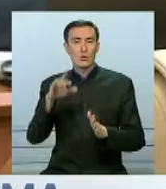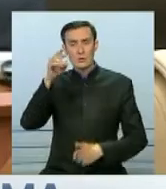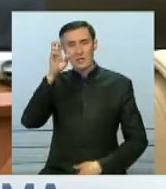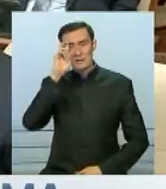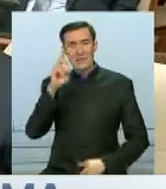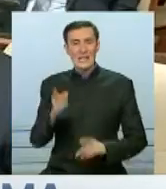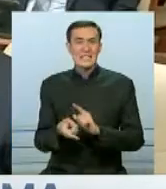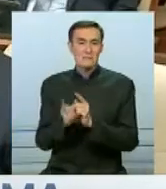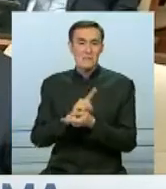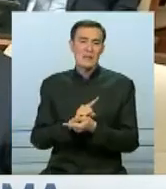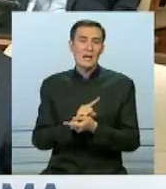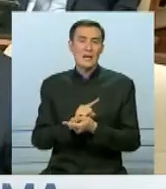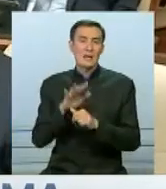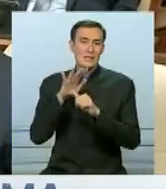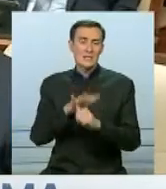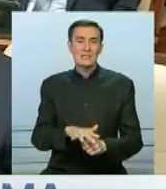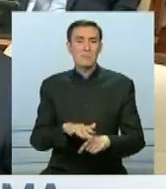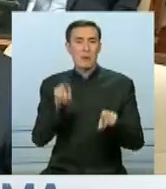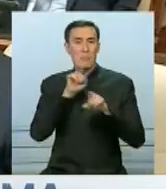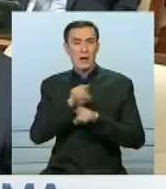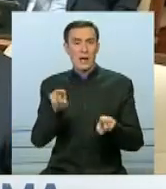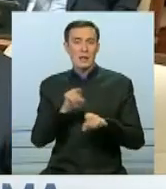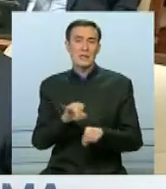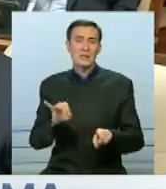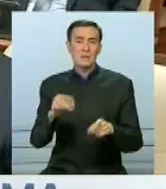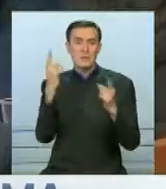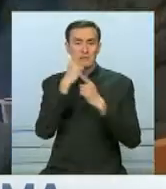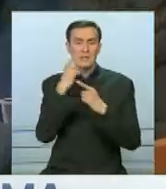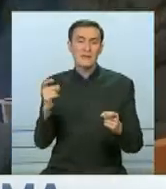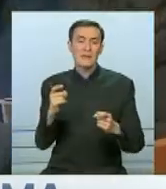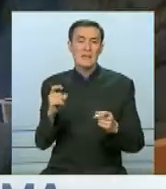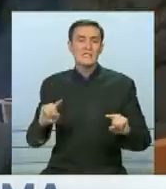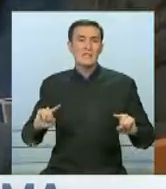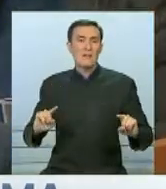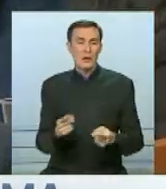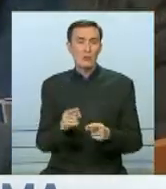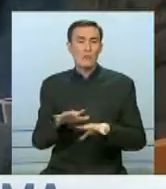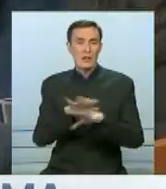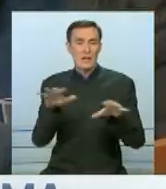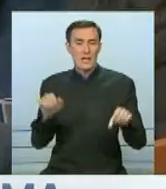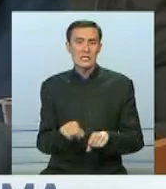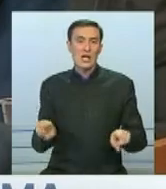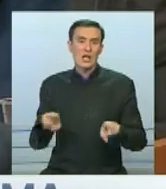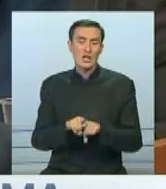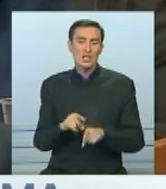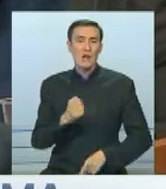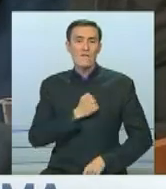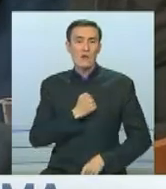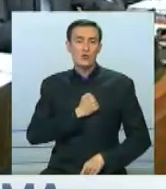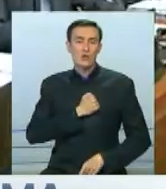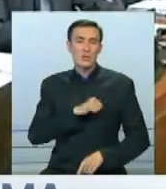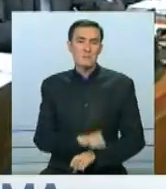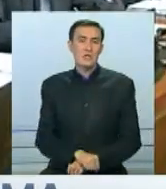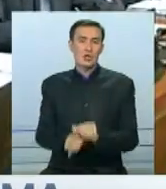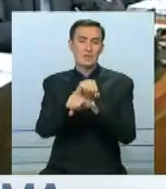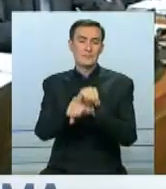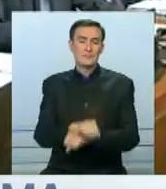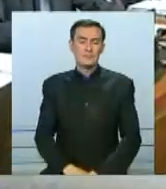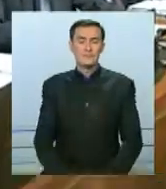государственная измена, геноцид, пропаганда или публичные призывы к захвату или удержанию власти, а также вооруженный мятеж.